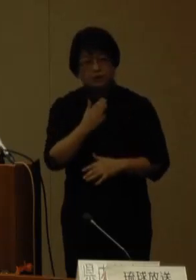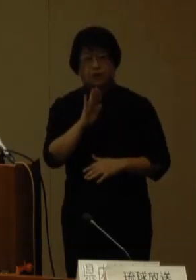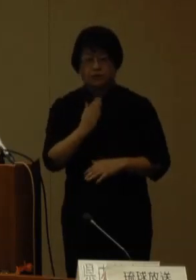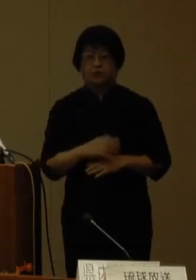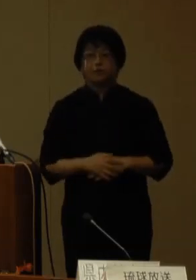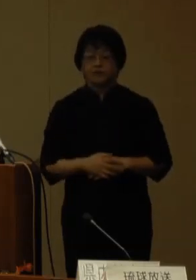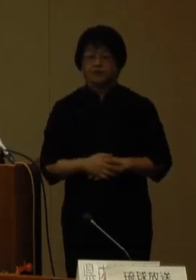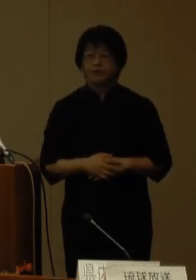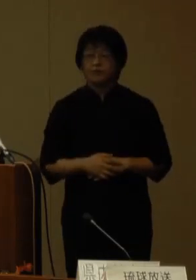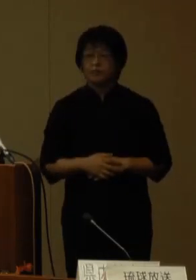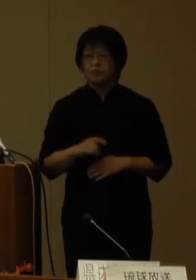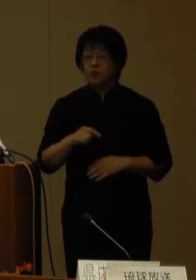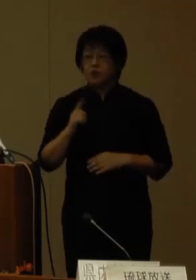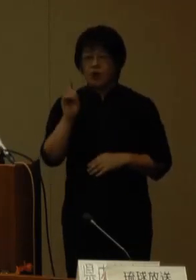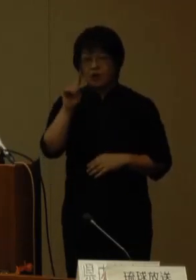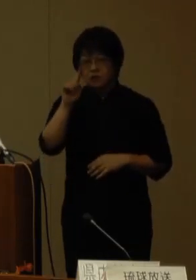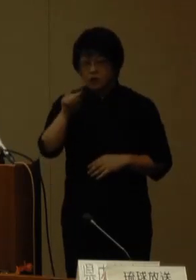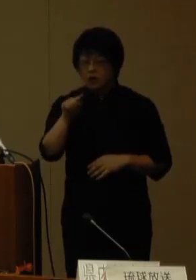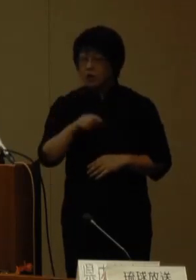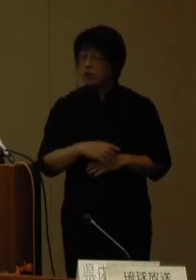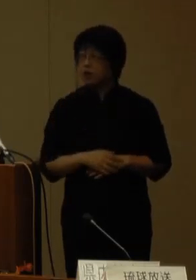が、これは、明日以降、